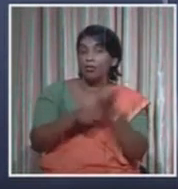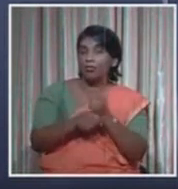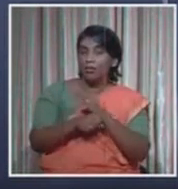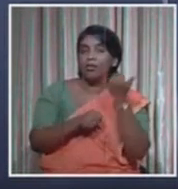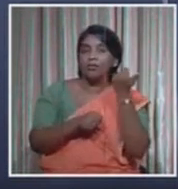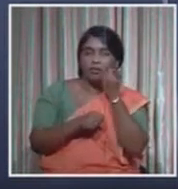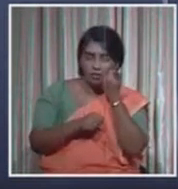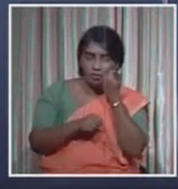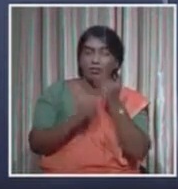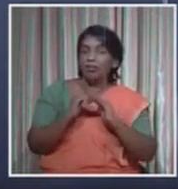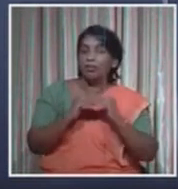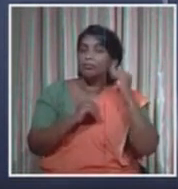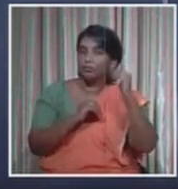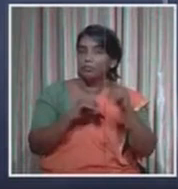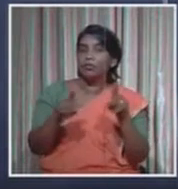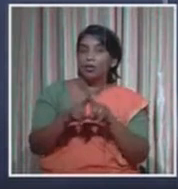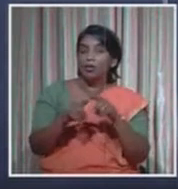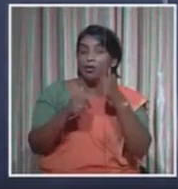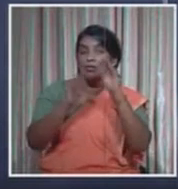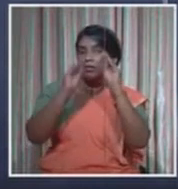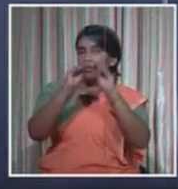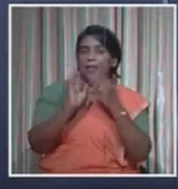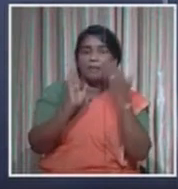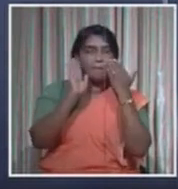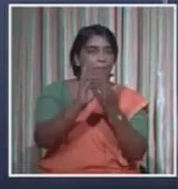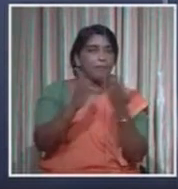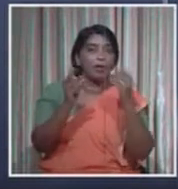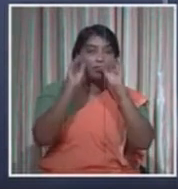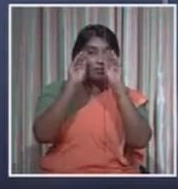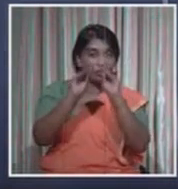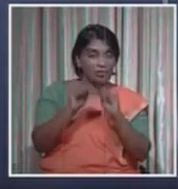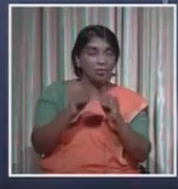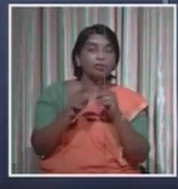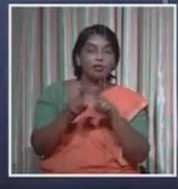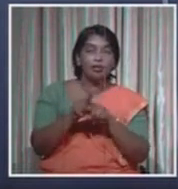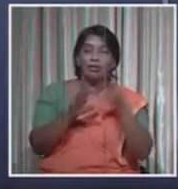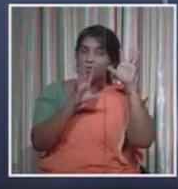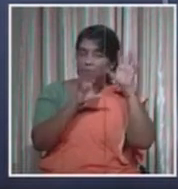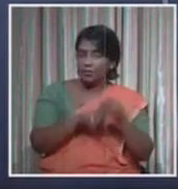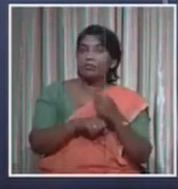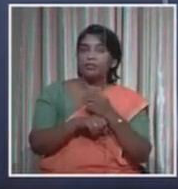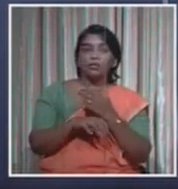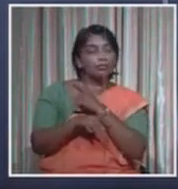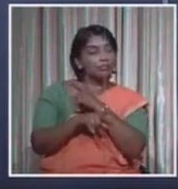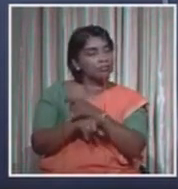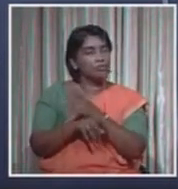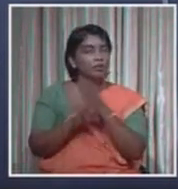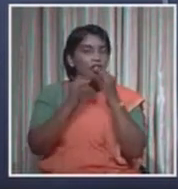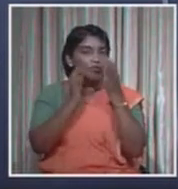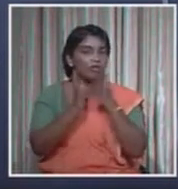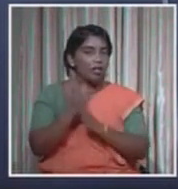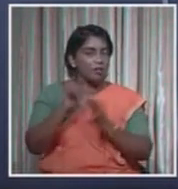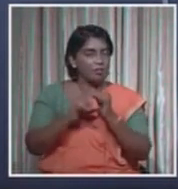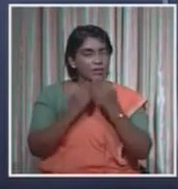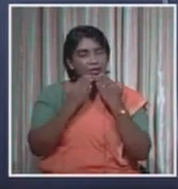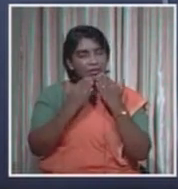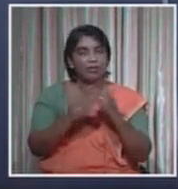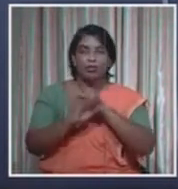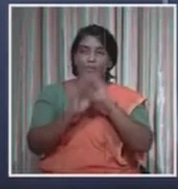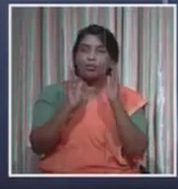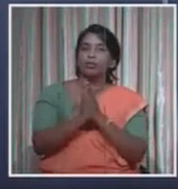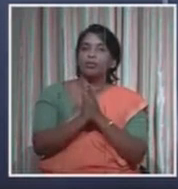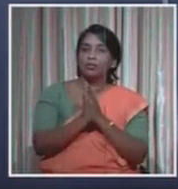එක්ක මීට වඩා හොඳ අයවැයක් කියන්න බෑ. ඒ අයවැය ගෙනේව සම්බන්ධයෙන් එතුමාට ස්තුති බුදු කරමි. සියලු